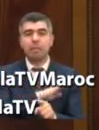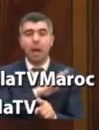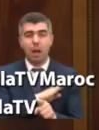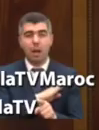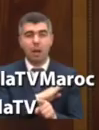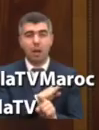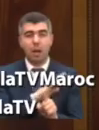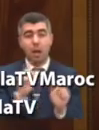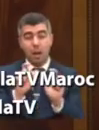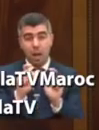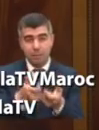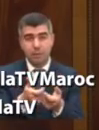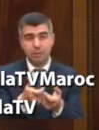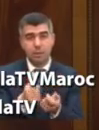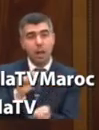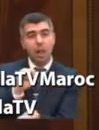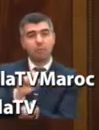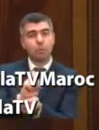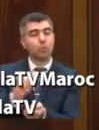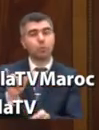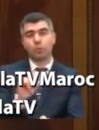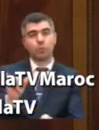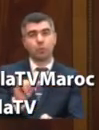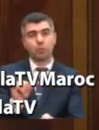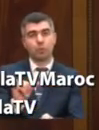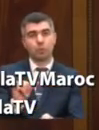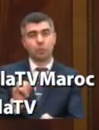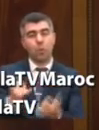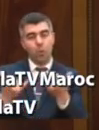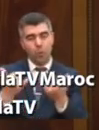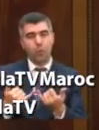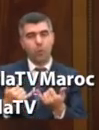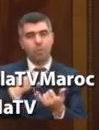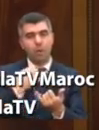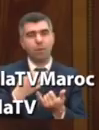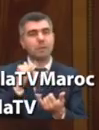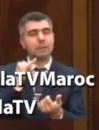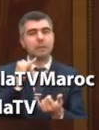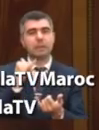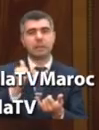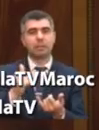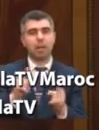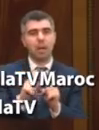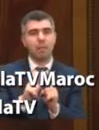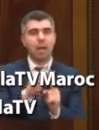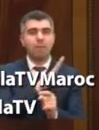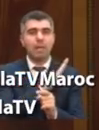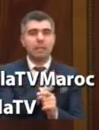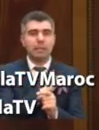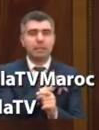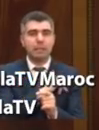يستسلم السجين؟ وتضامننا مبدئي ولنا يقين بأن الأسير الفلسطيني لن يستسلم أبدا،